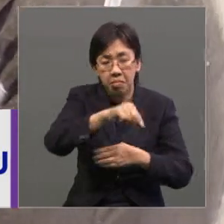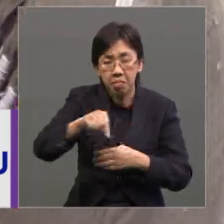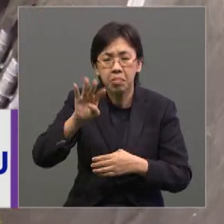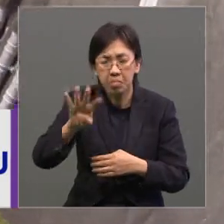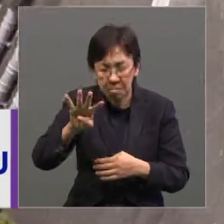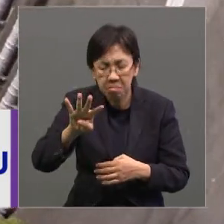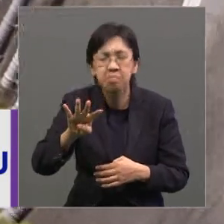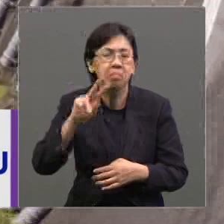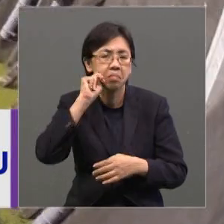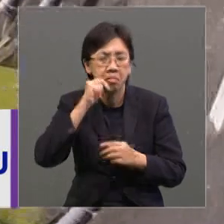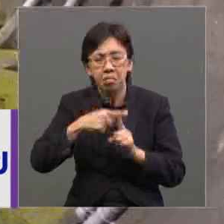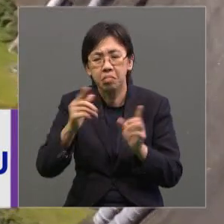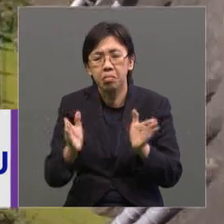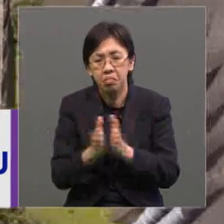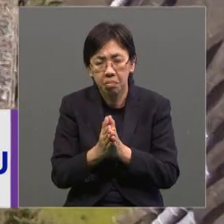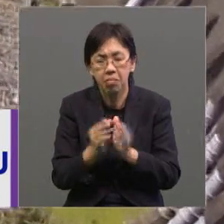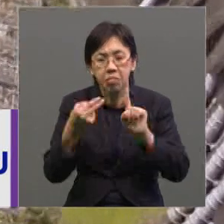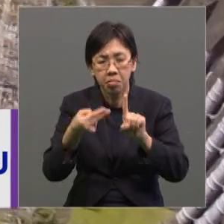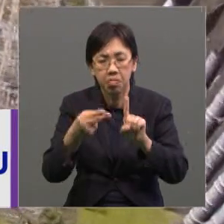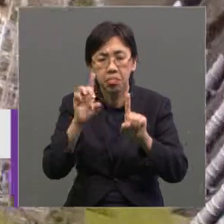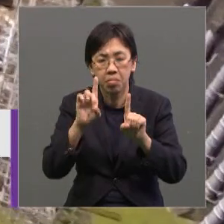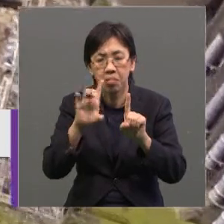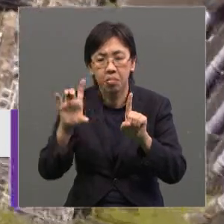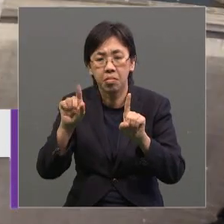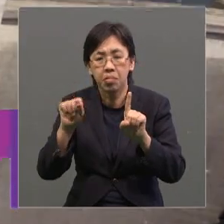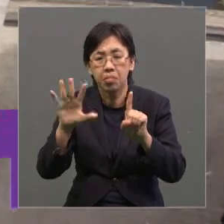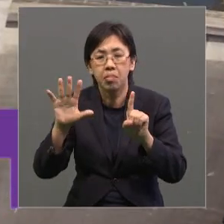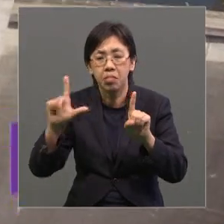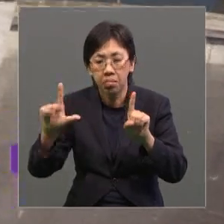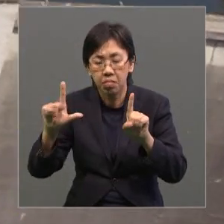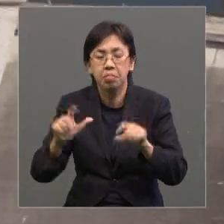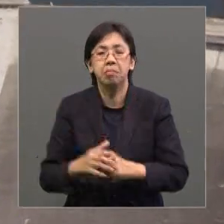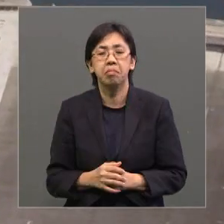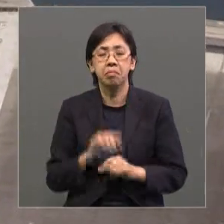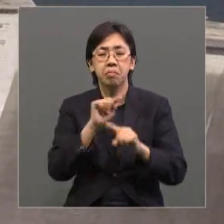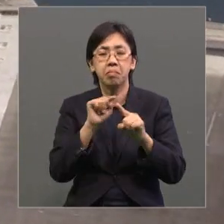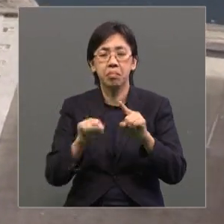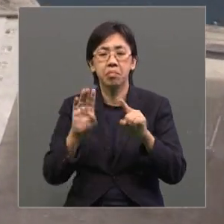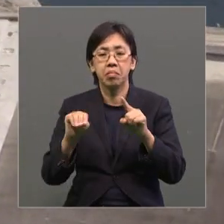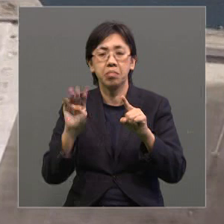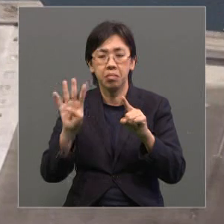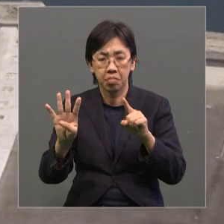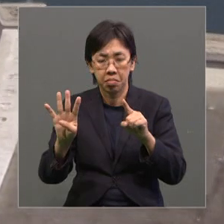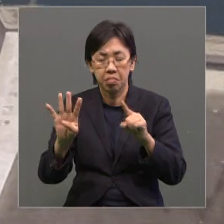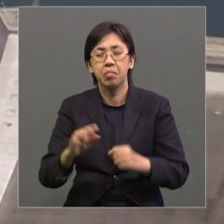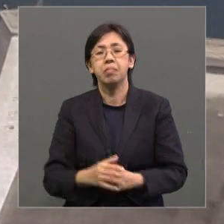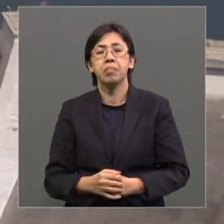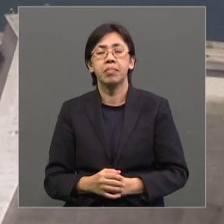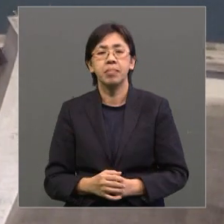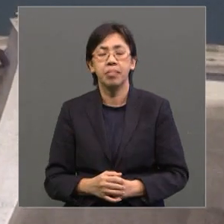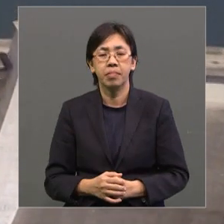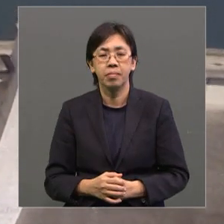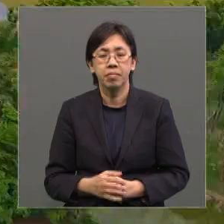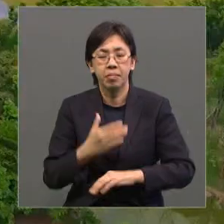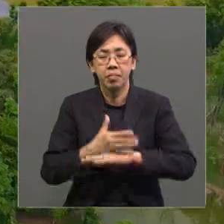มีปริมาณน้ำรวมกันประมาณ1825ล้านลูกบาศก์เมตรคิดเป็น 44%ของความจุอ่าง